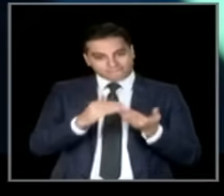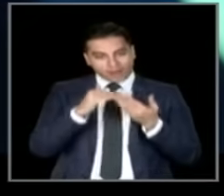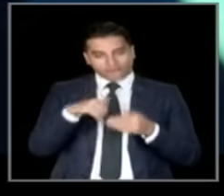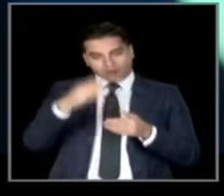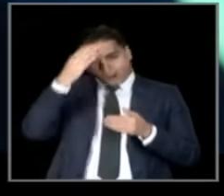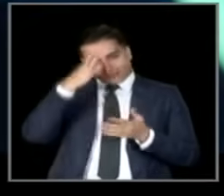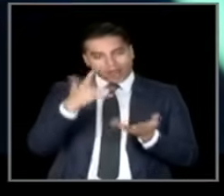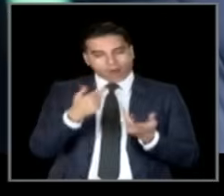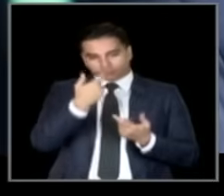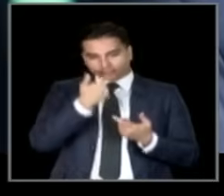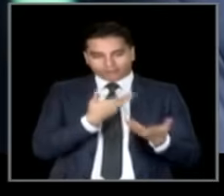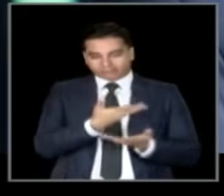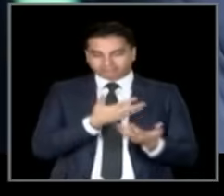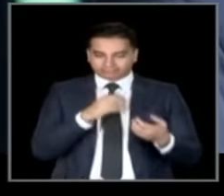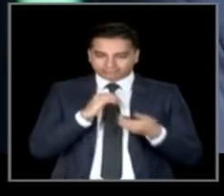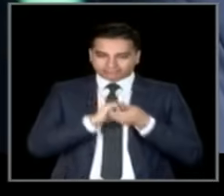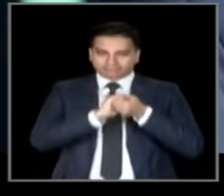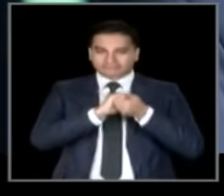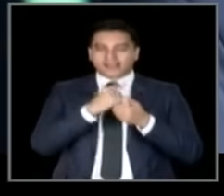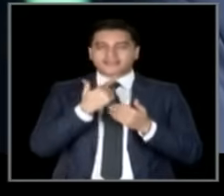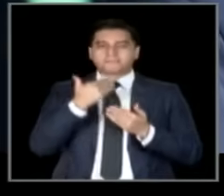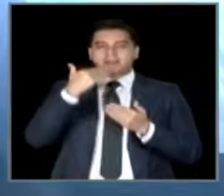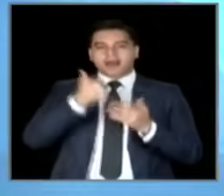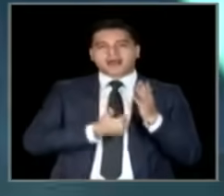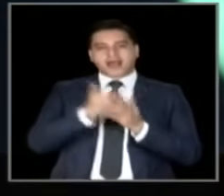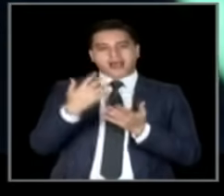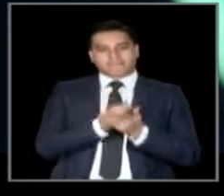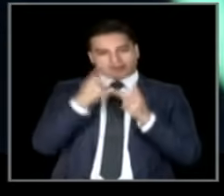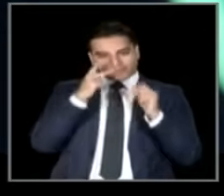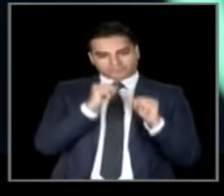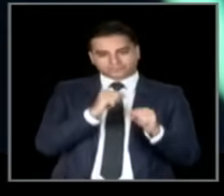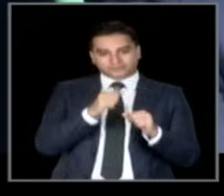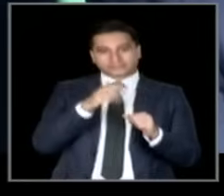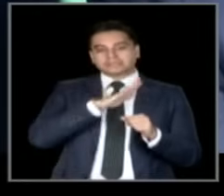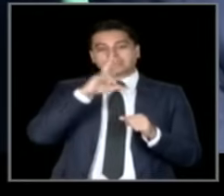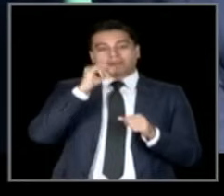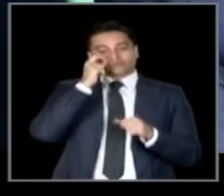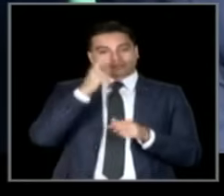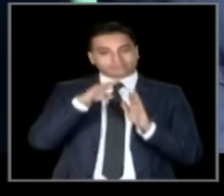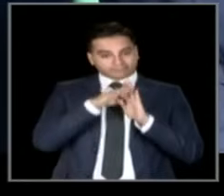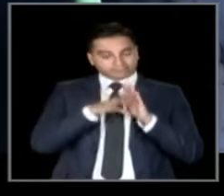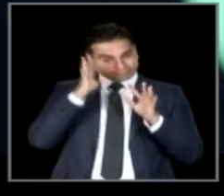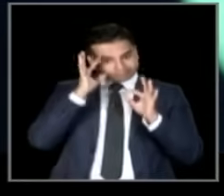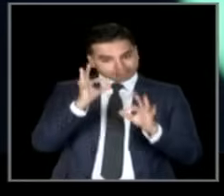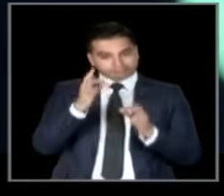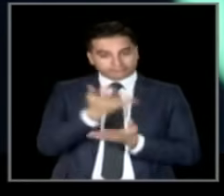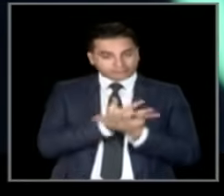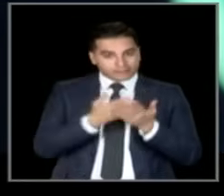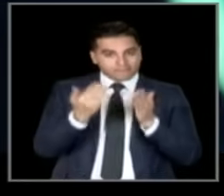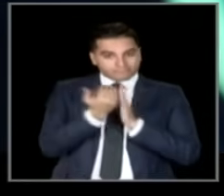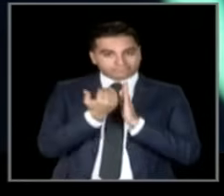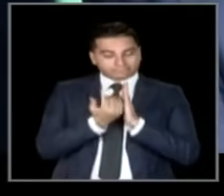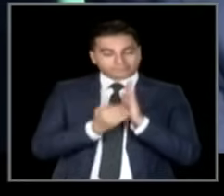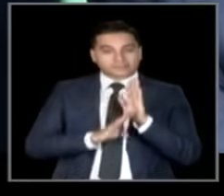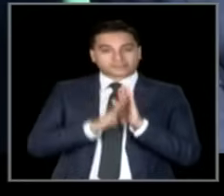في العباقرة أو على المستوى الشخصي، بتمنى لها التوفيق وإن شاء الله تحقق حلمها في العباقرة. شمس شخصية منظمة جدا فبتحب توزع التاسكات علينا، وده سبب كبير في اللي